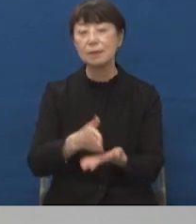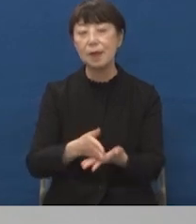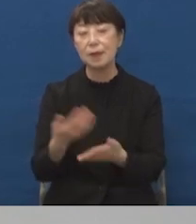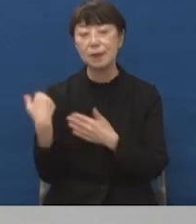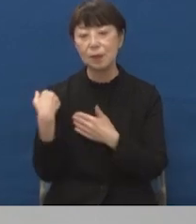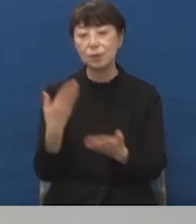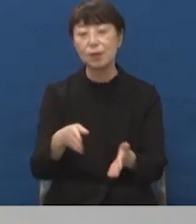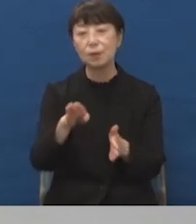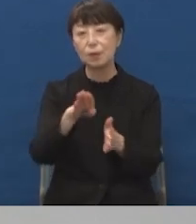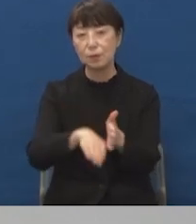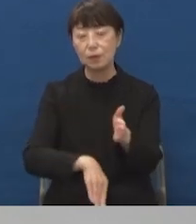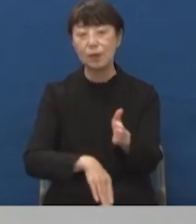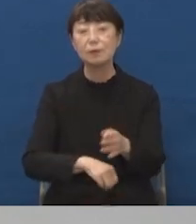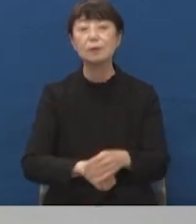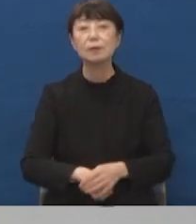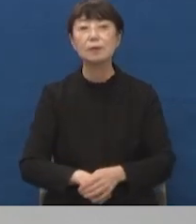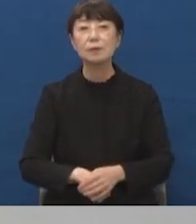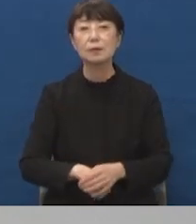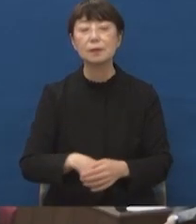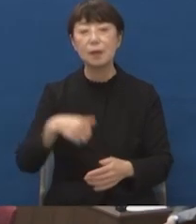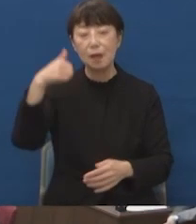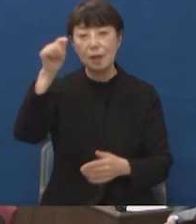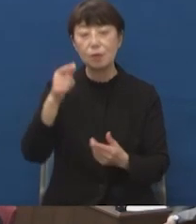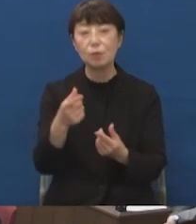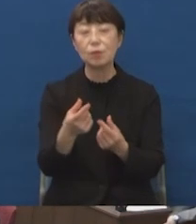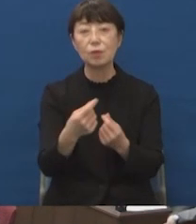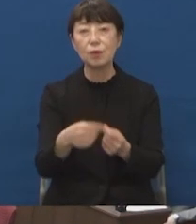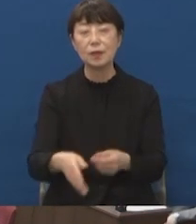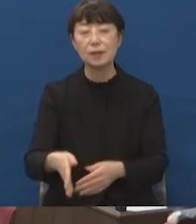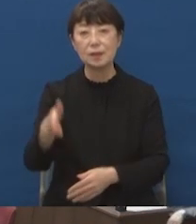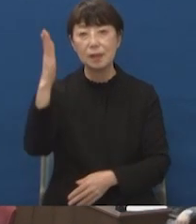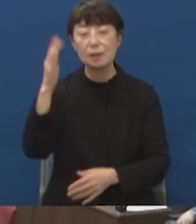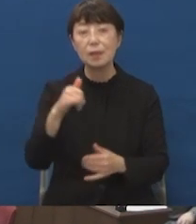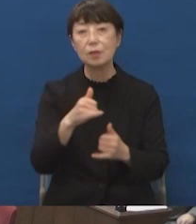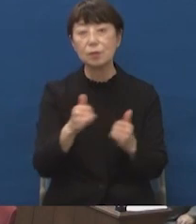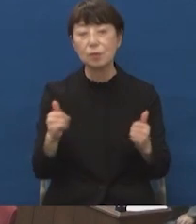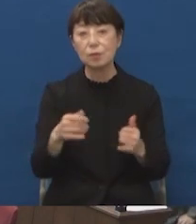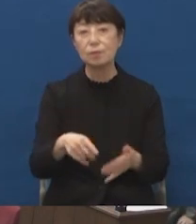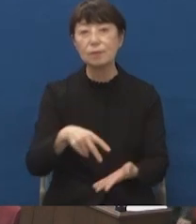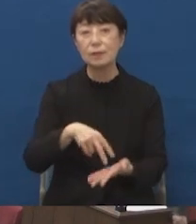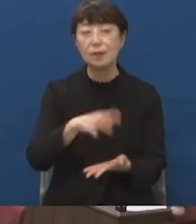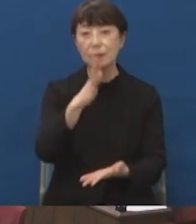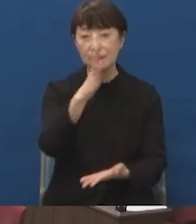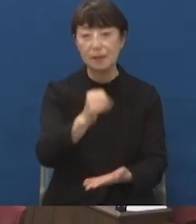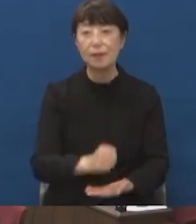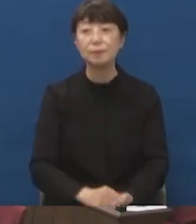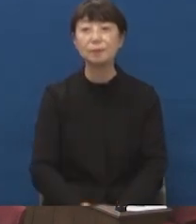託を省略の上、原案の通り可決することに賛成の方の起立を求めます。